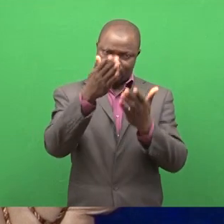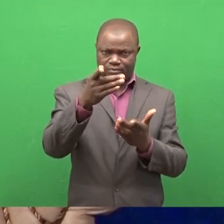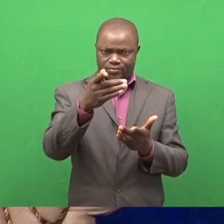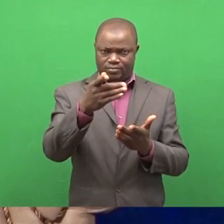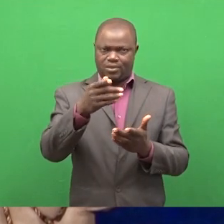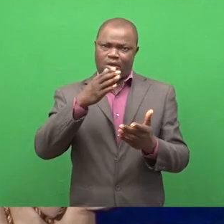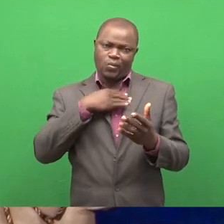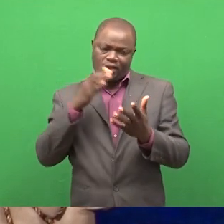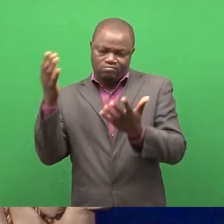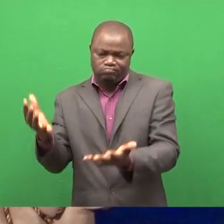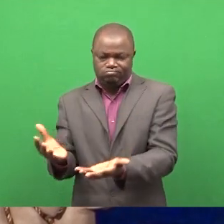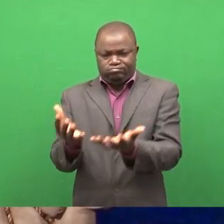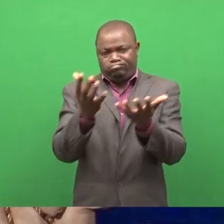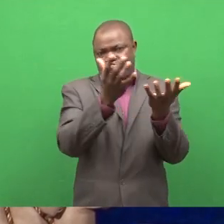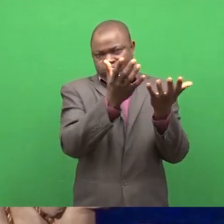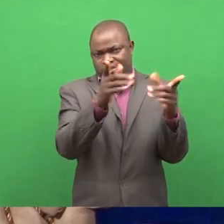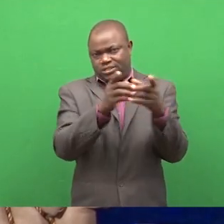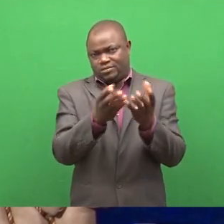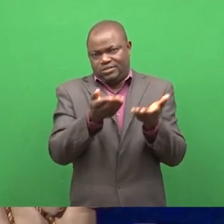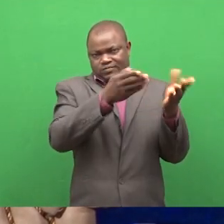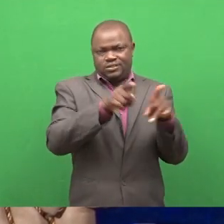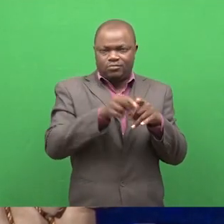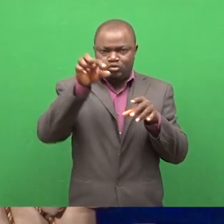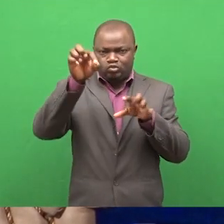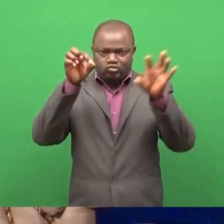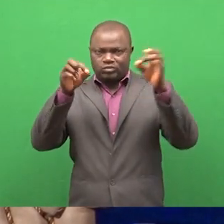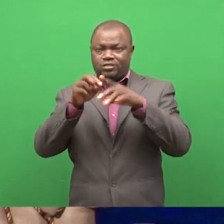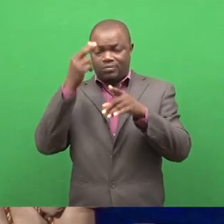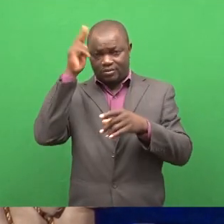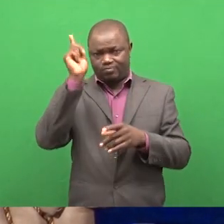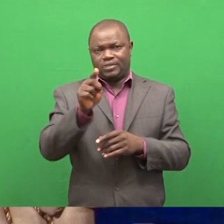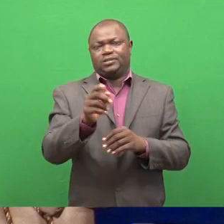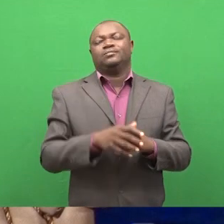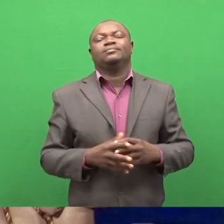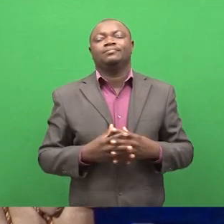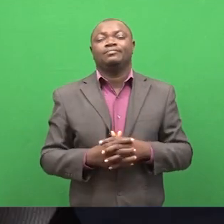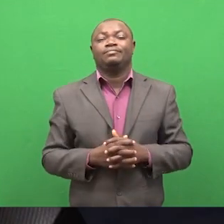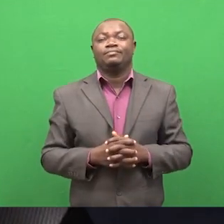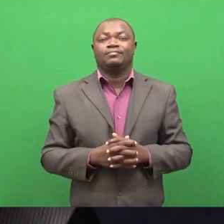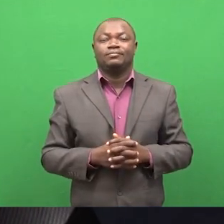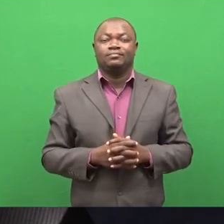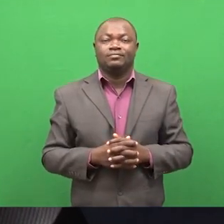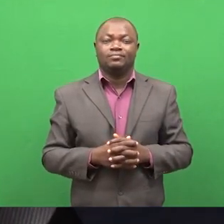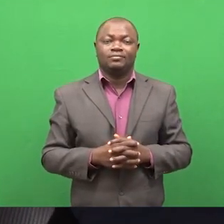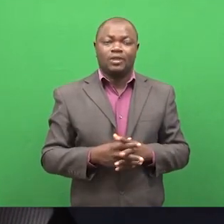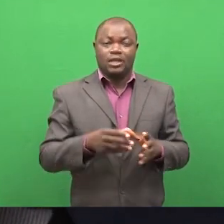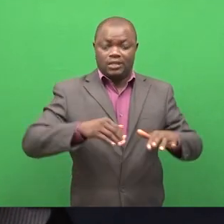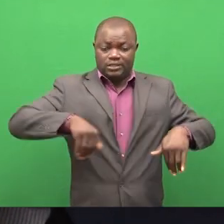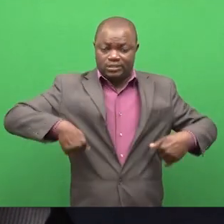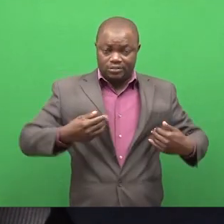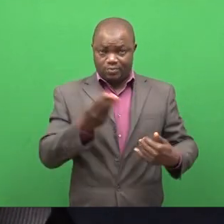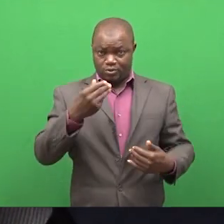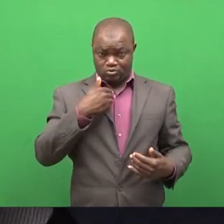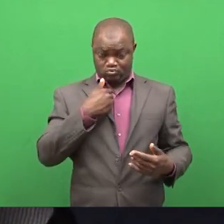izvozvi zvinosumudzwa asi ngatiedzei kuti anonga icho anonga icho. Ndomboya pauri muroro uchidiki. Vanhu vanorarama